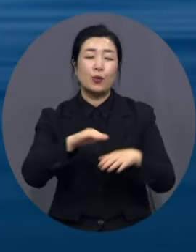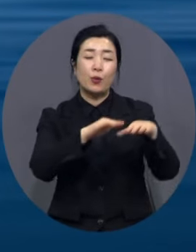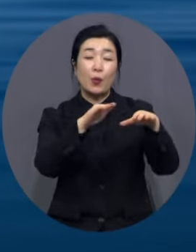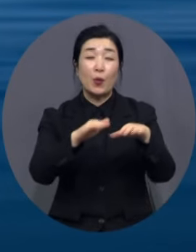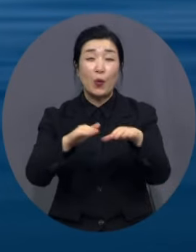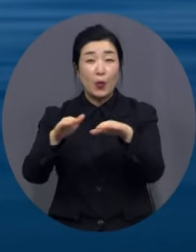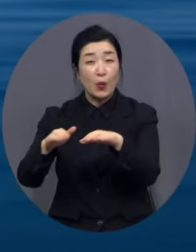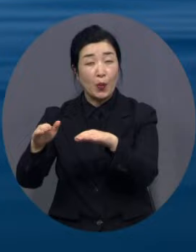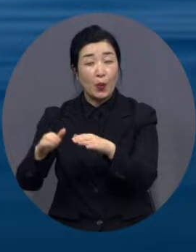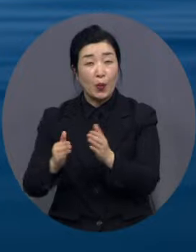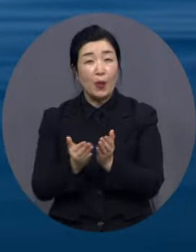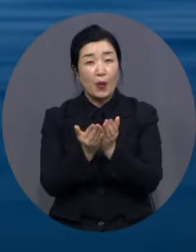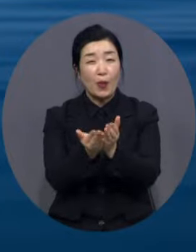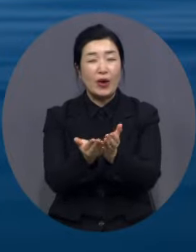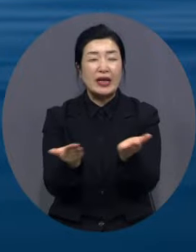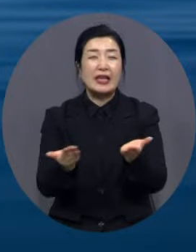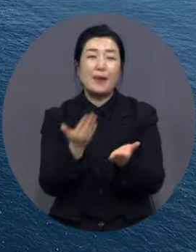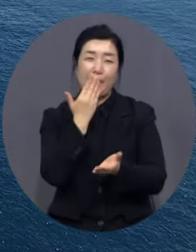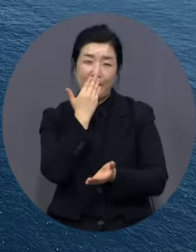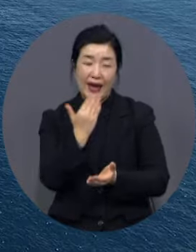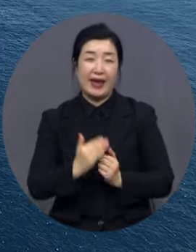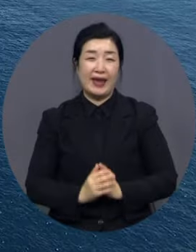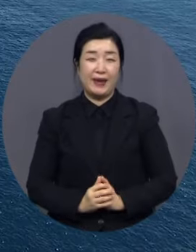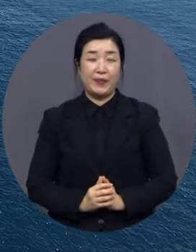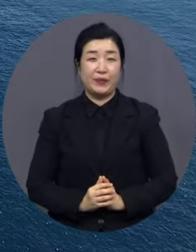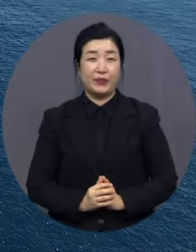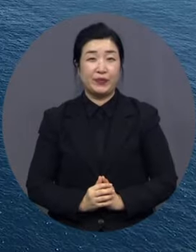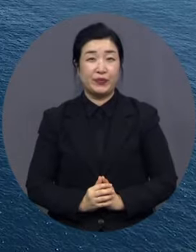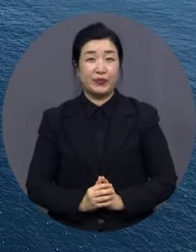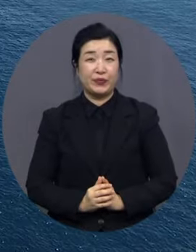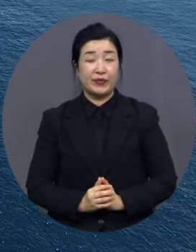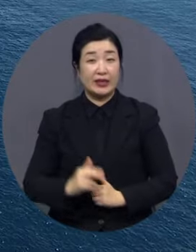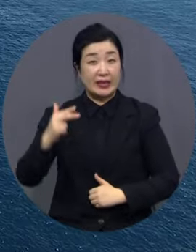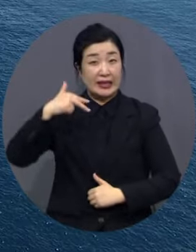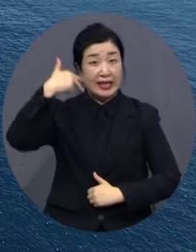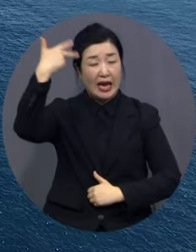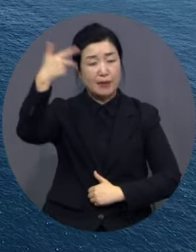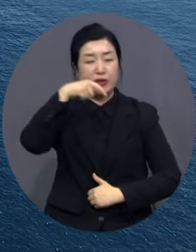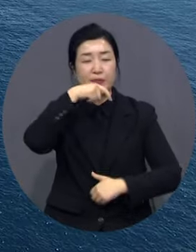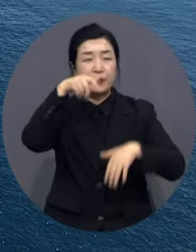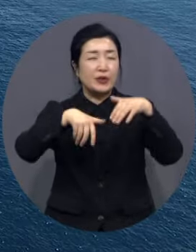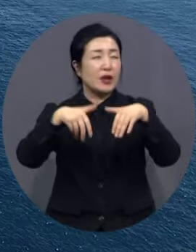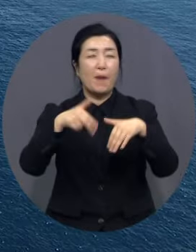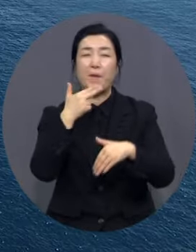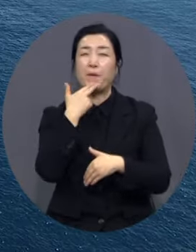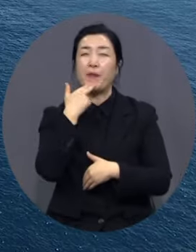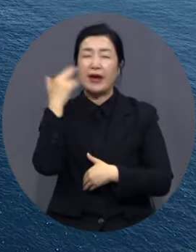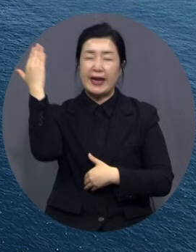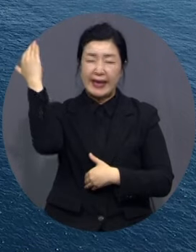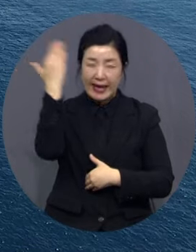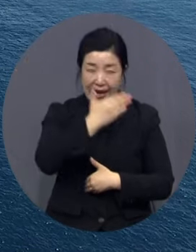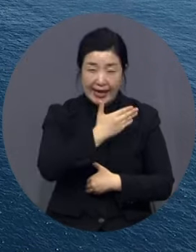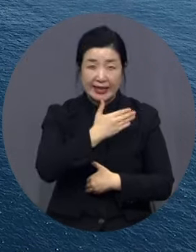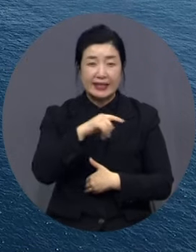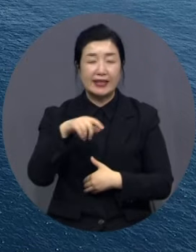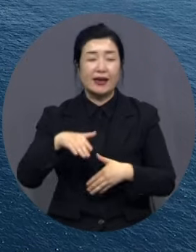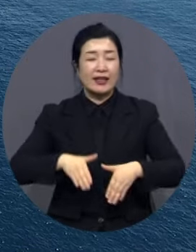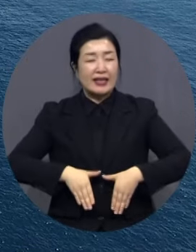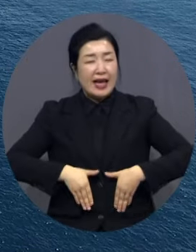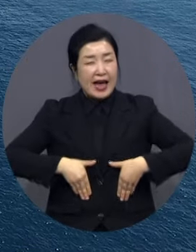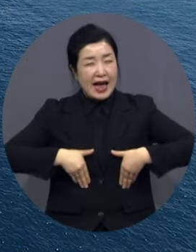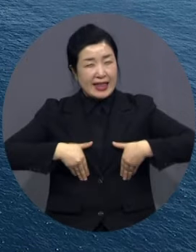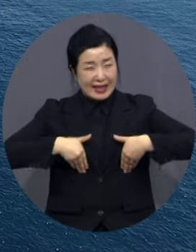항해하거나 조업하기 좋겠습니다 다음 주는 별다른 비소식 없이 대체로 맑겠고 이맘때 포근한